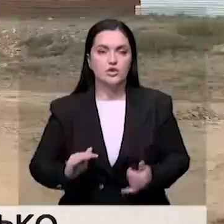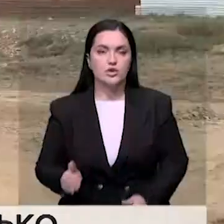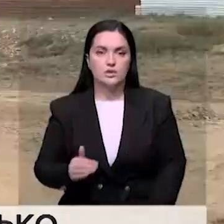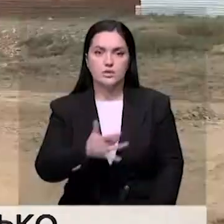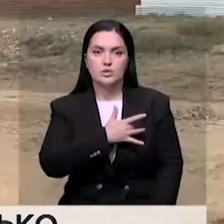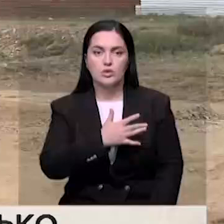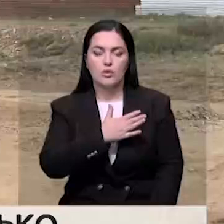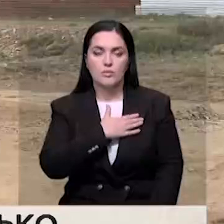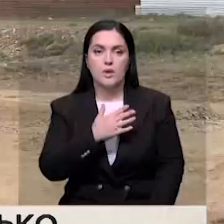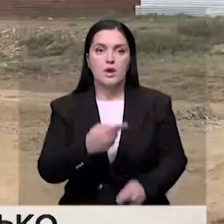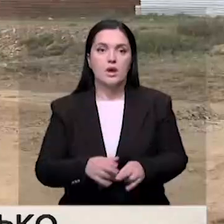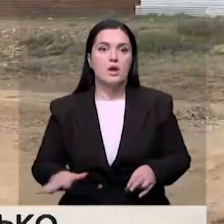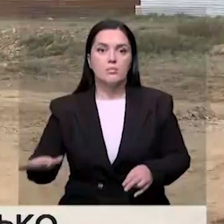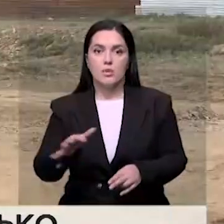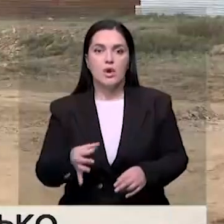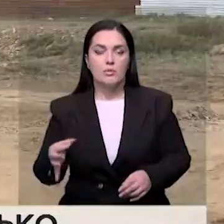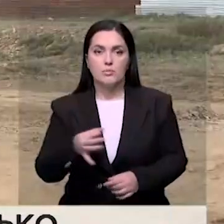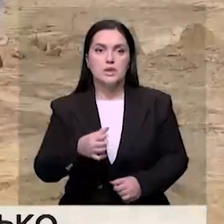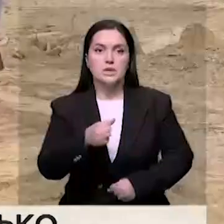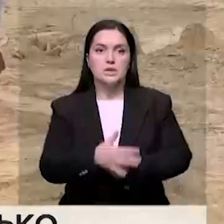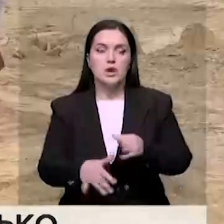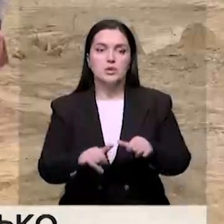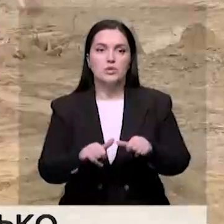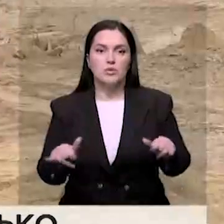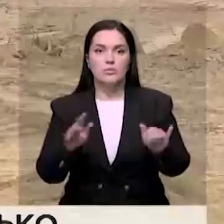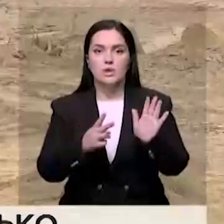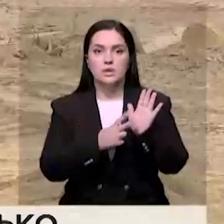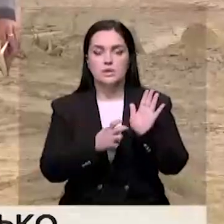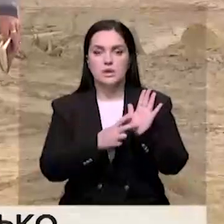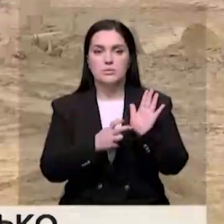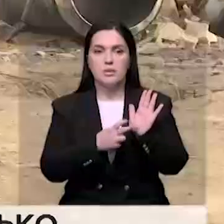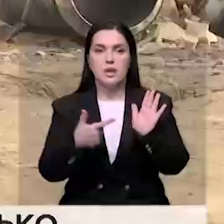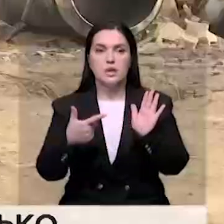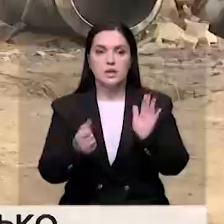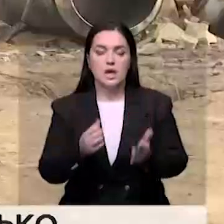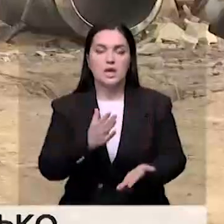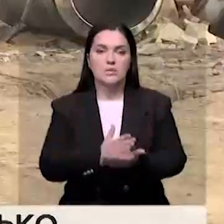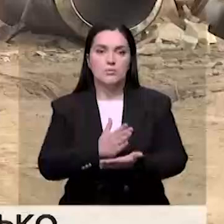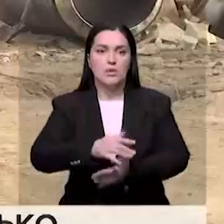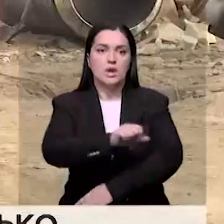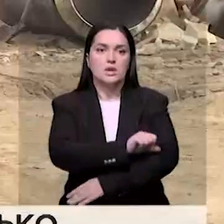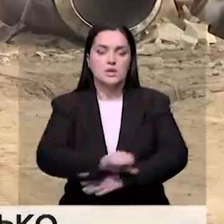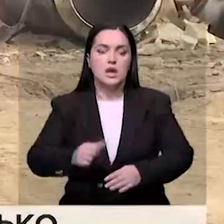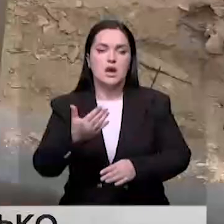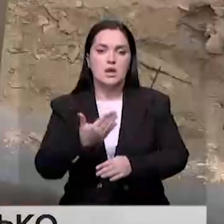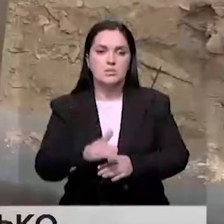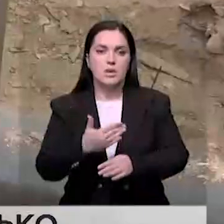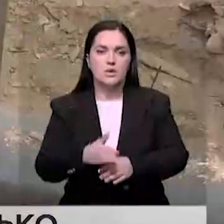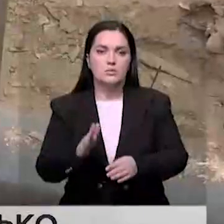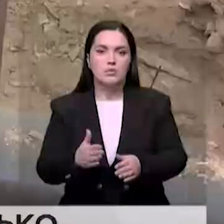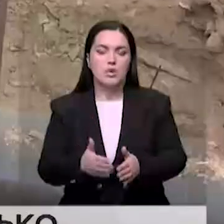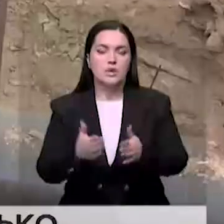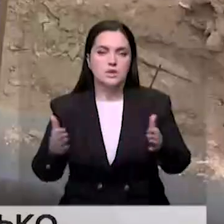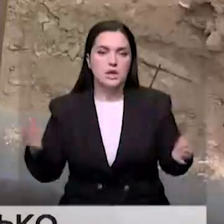собственность. В целом площадь областного центра намерена увеличить на более чем 700 гектаров. Существующие границы постепенно будут сбегать в западном